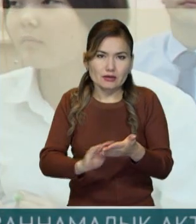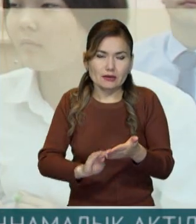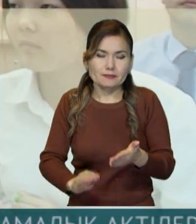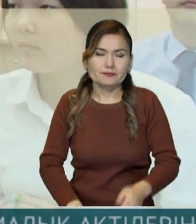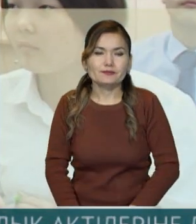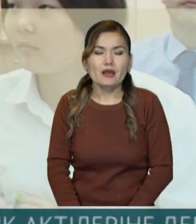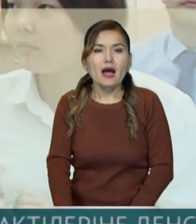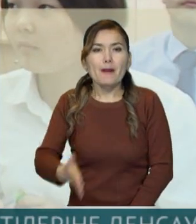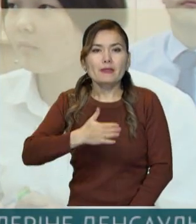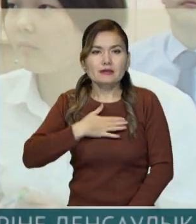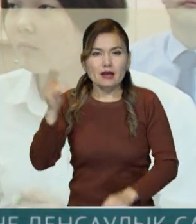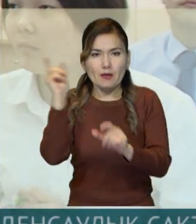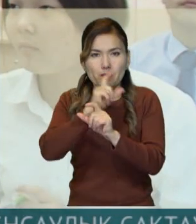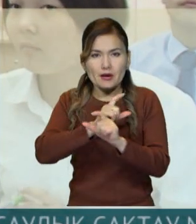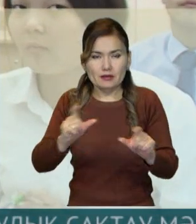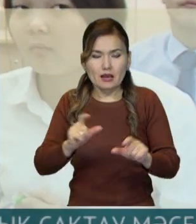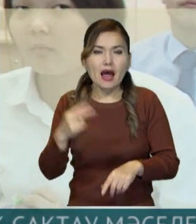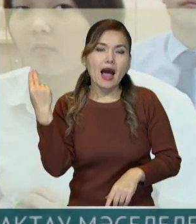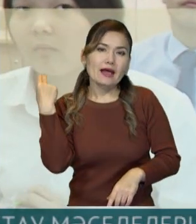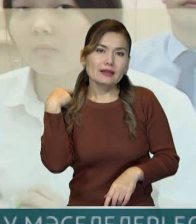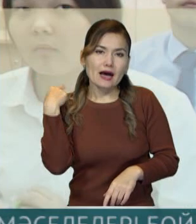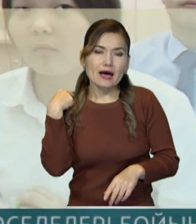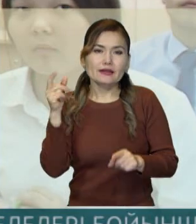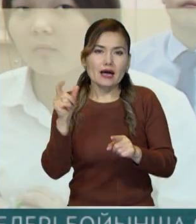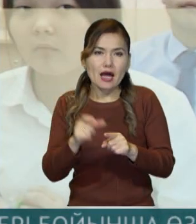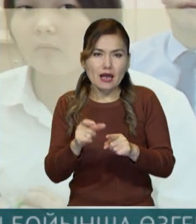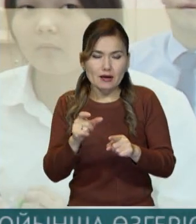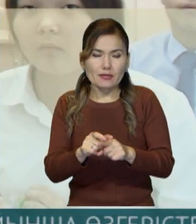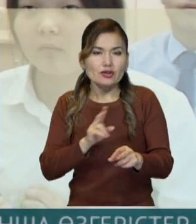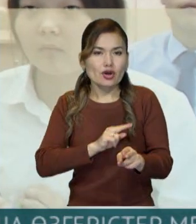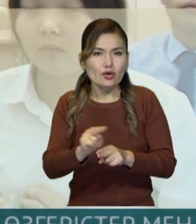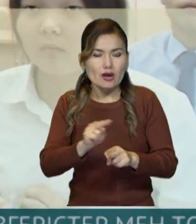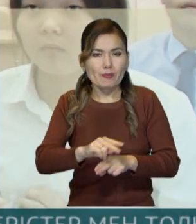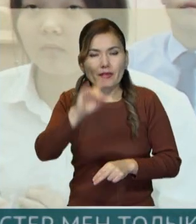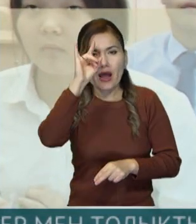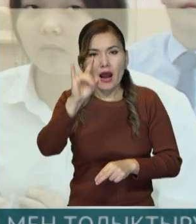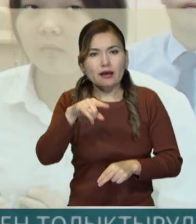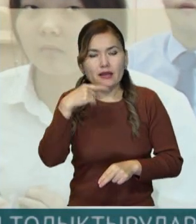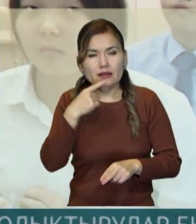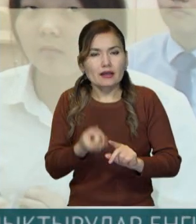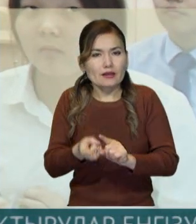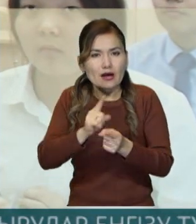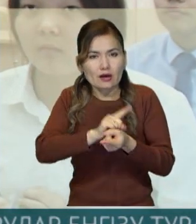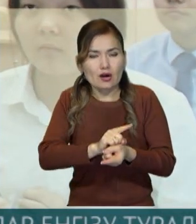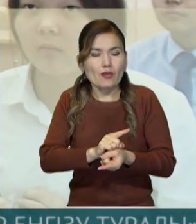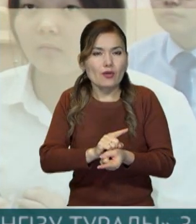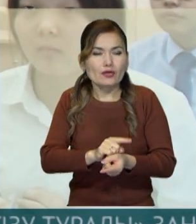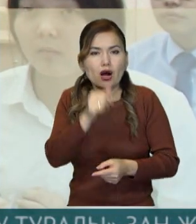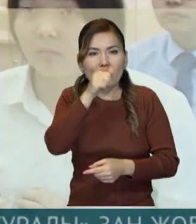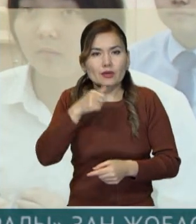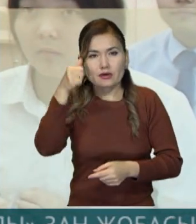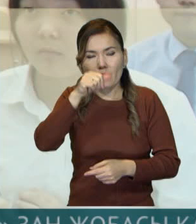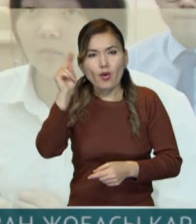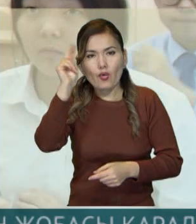Біздің мектебімізде латын әліпбиінің мүмкіндіктері мен оның қазақ әліпбиіне көшіру мәселесі жөнінде былтырғы оқу